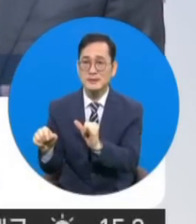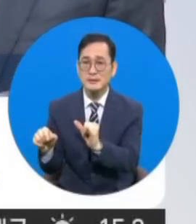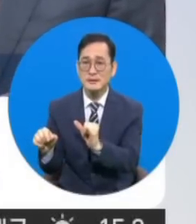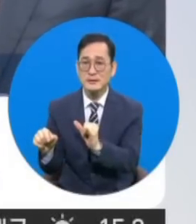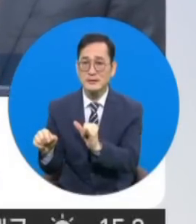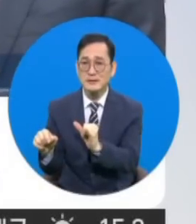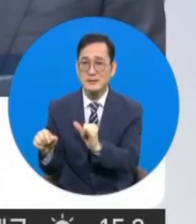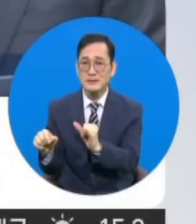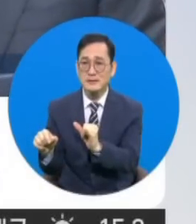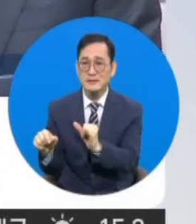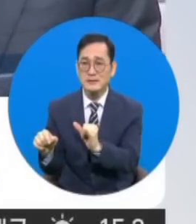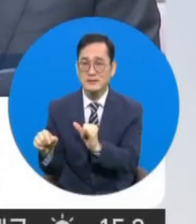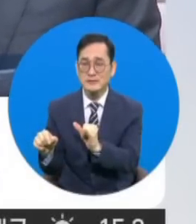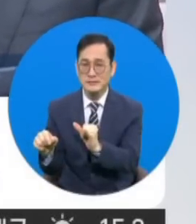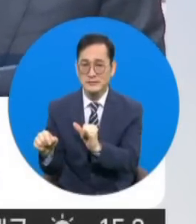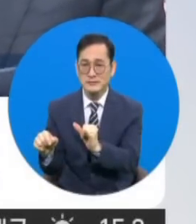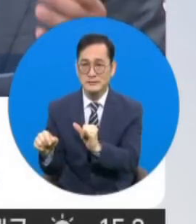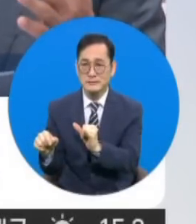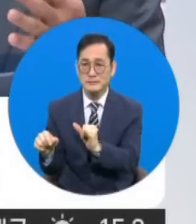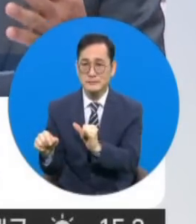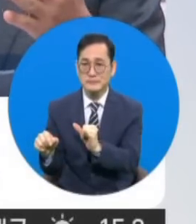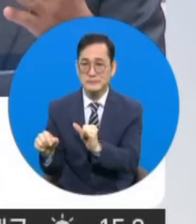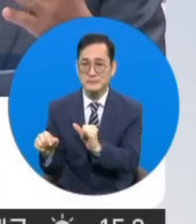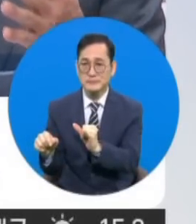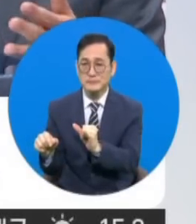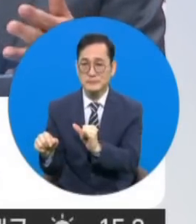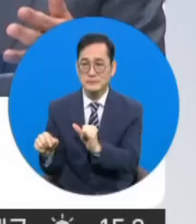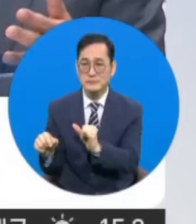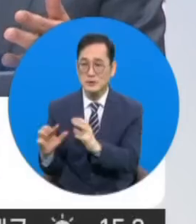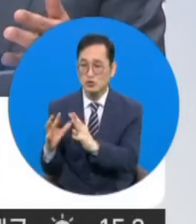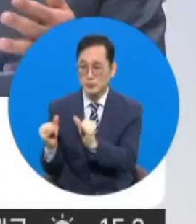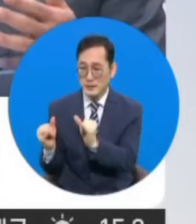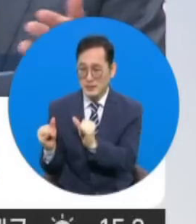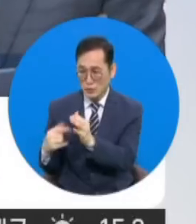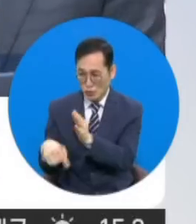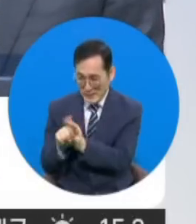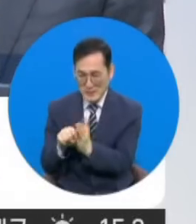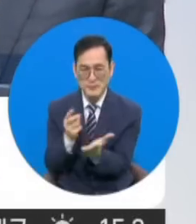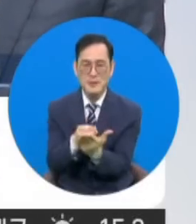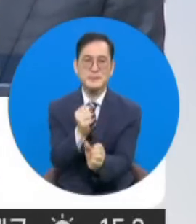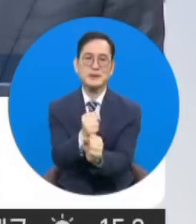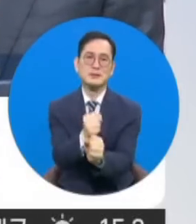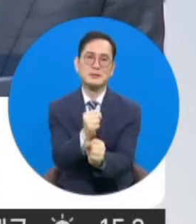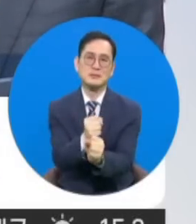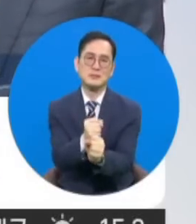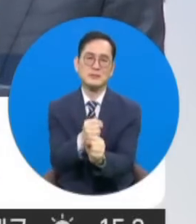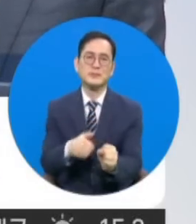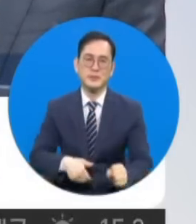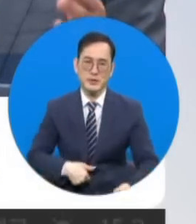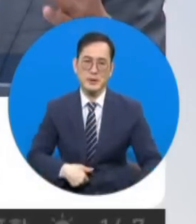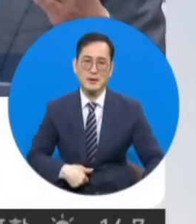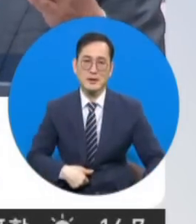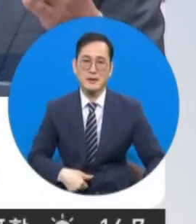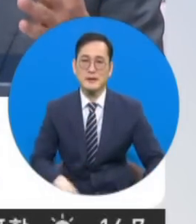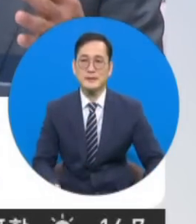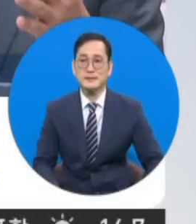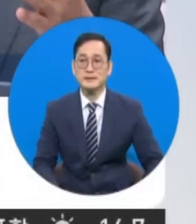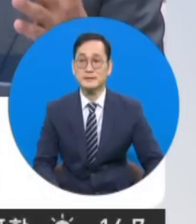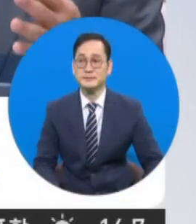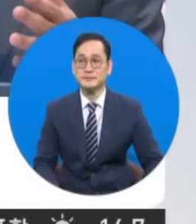대다수가 그 입법고 입법 활동을 통해서 영향을 받는 것이기 때문에에